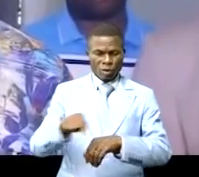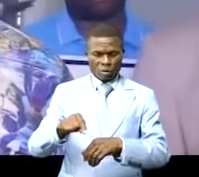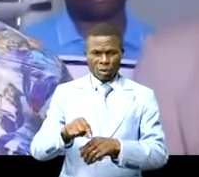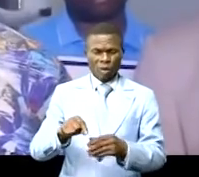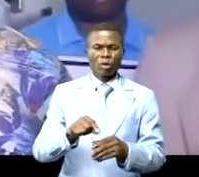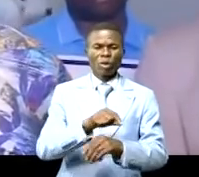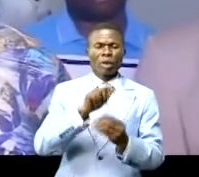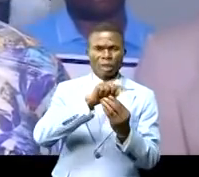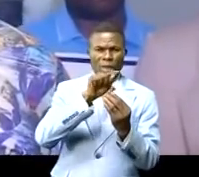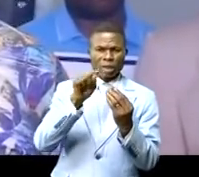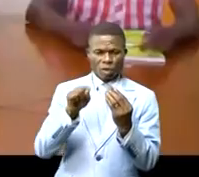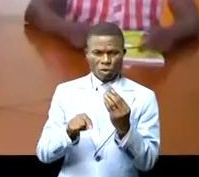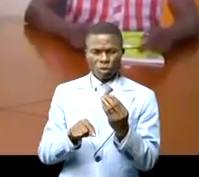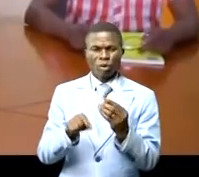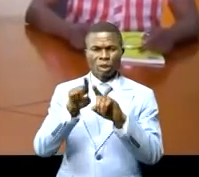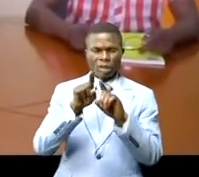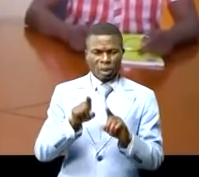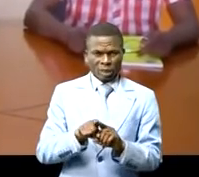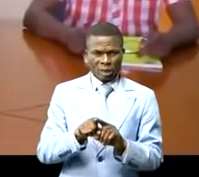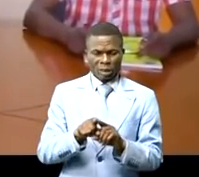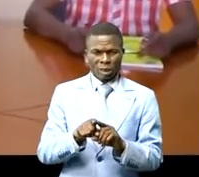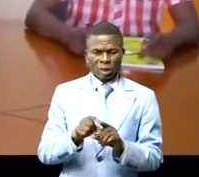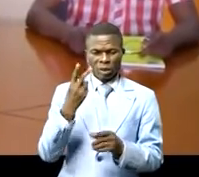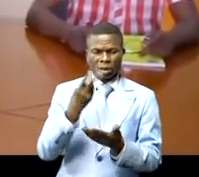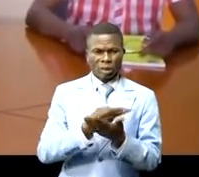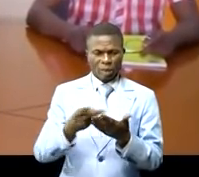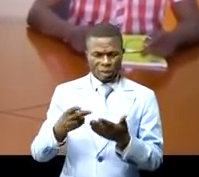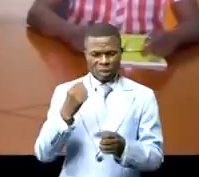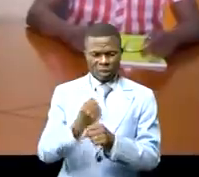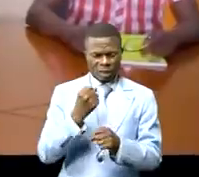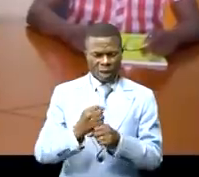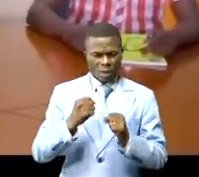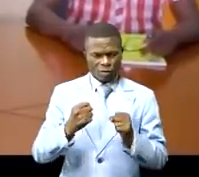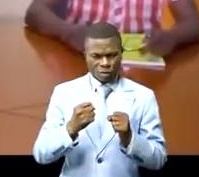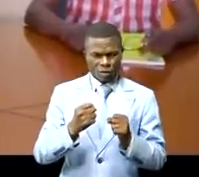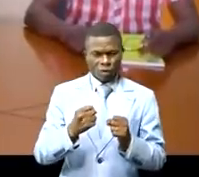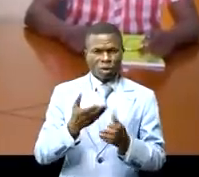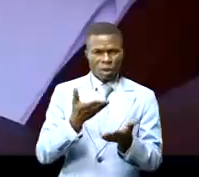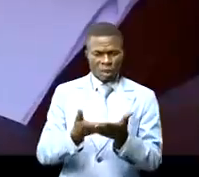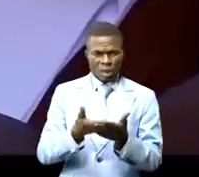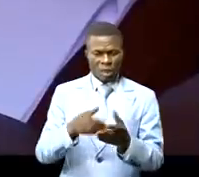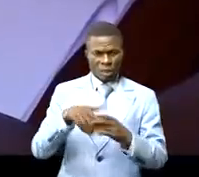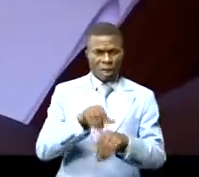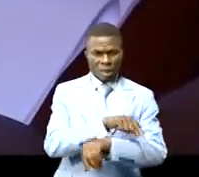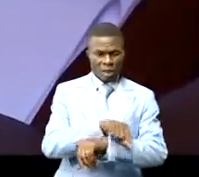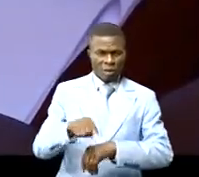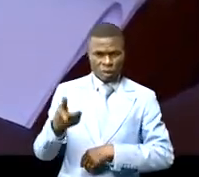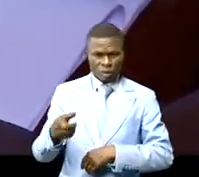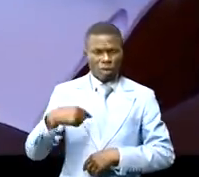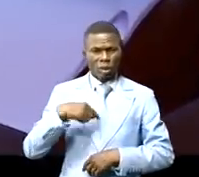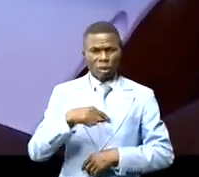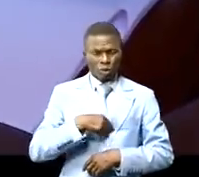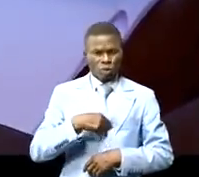comptes et après pratiquement 2 semaines de travail ardu au niveau de la Cour, nous avons eu